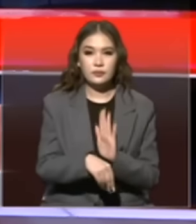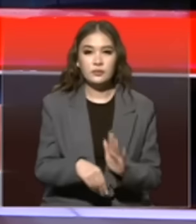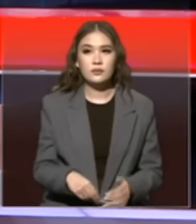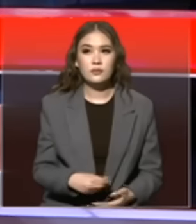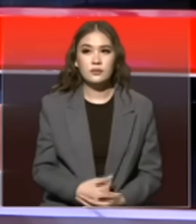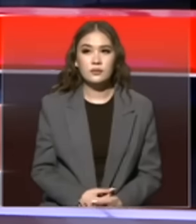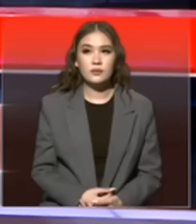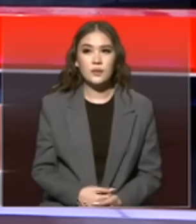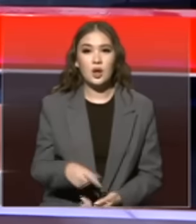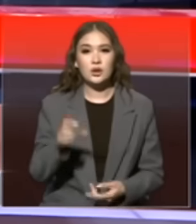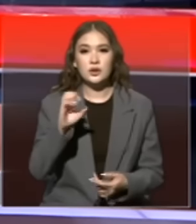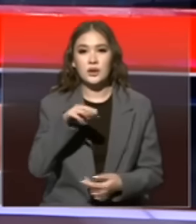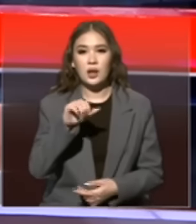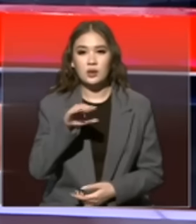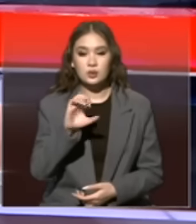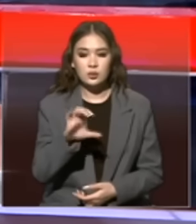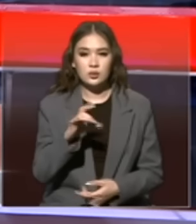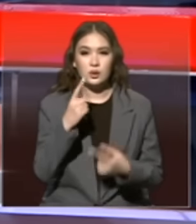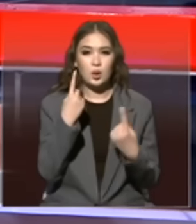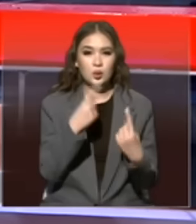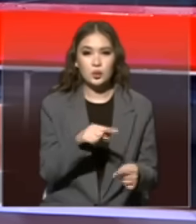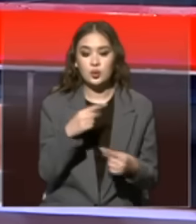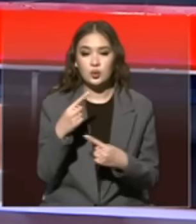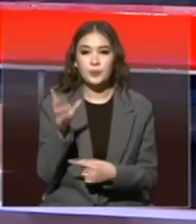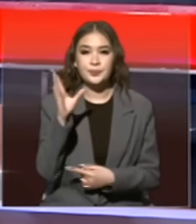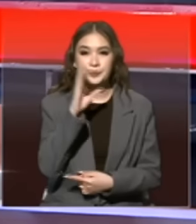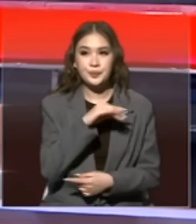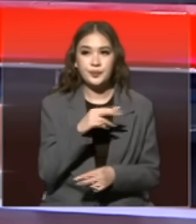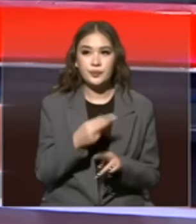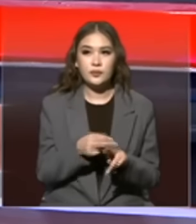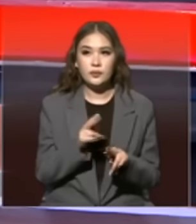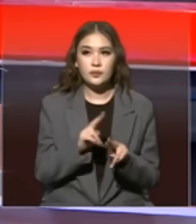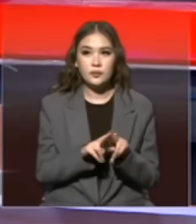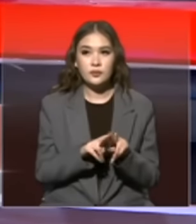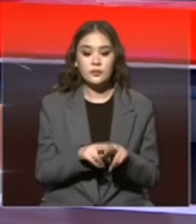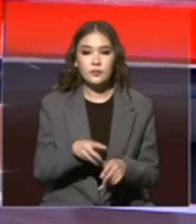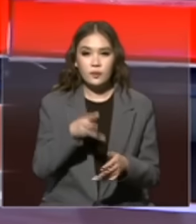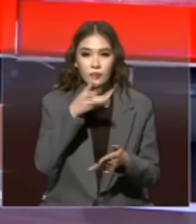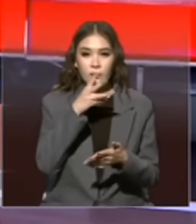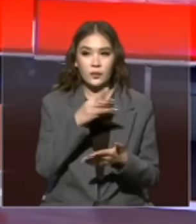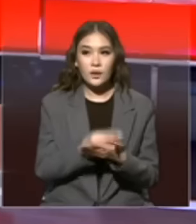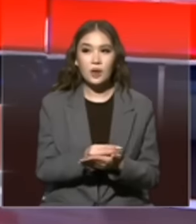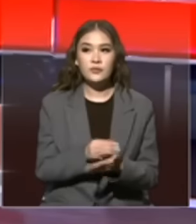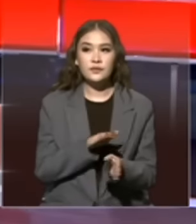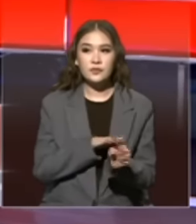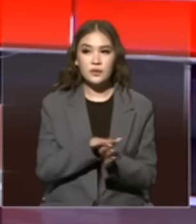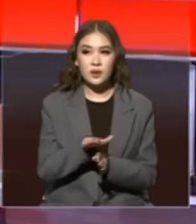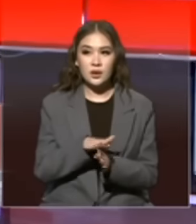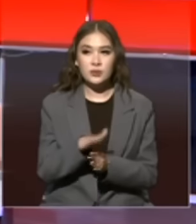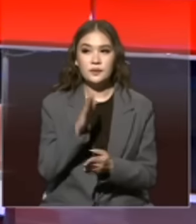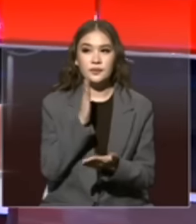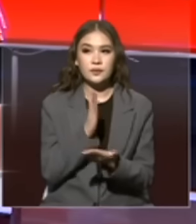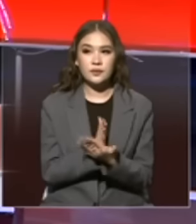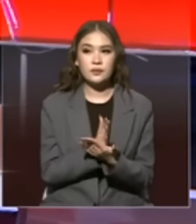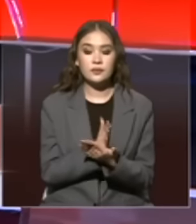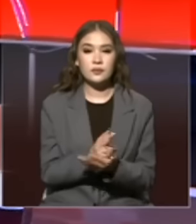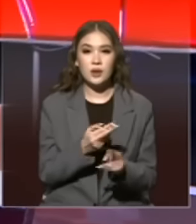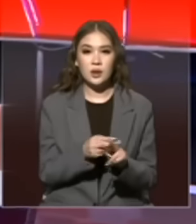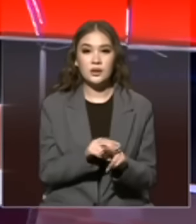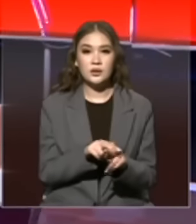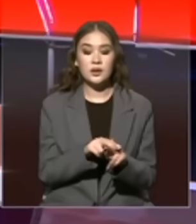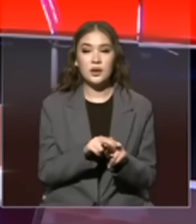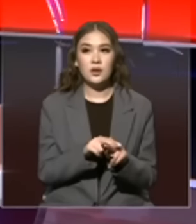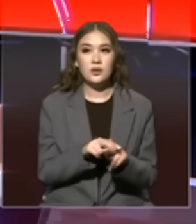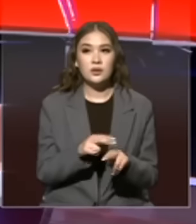Адвокат деген статус басқа, қорғаушы деген. Сол қорғаушы ретінде кірген уақытта оның өзінің міндеті бар, алдына қойған. Ол міндет